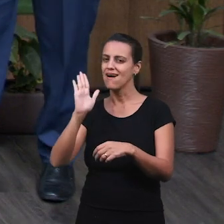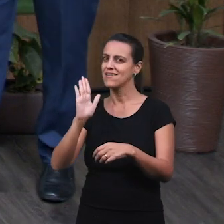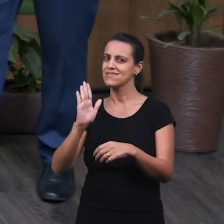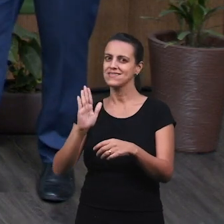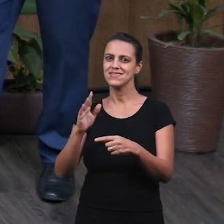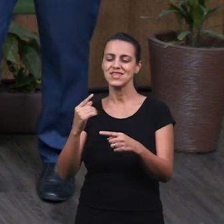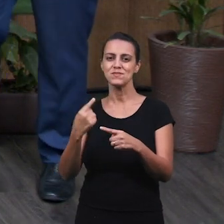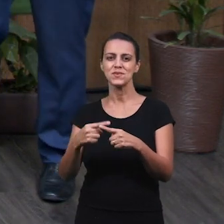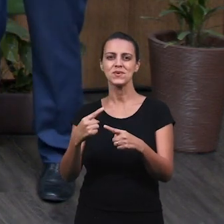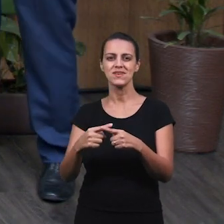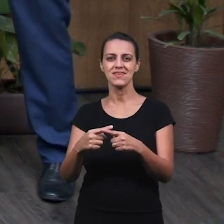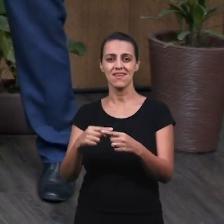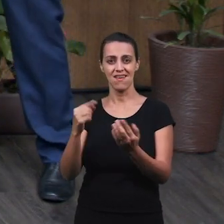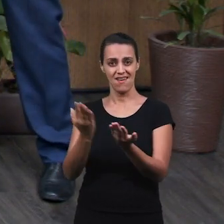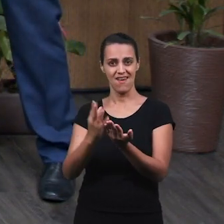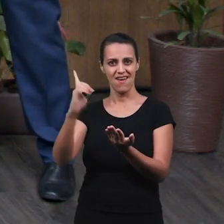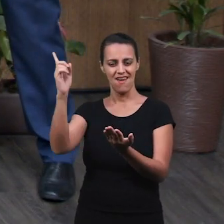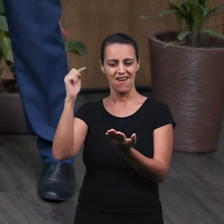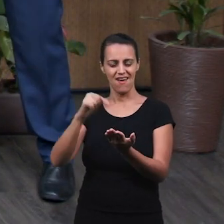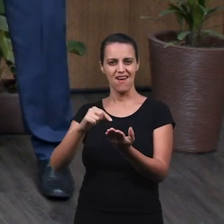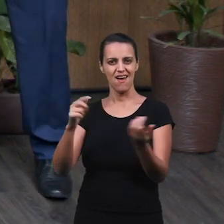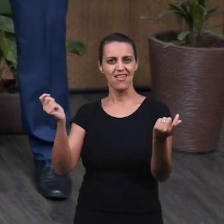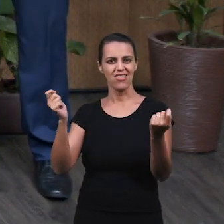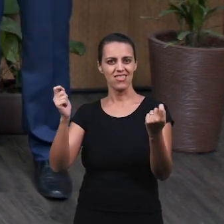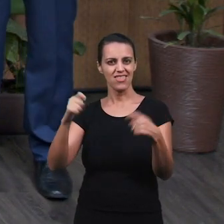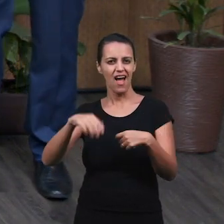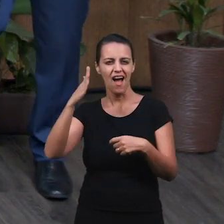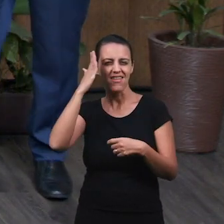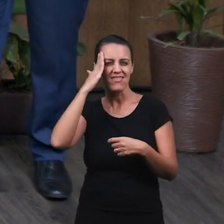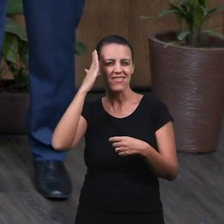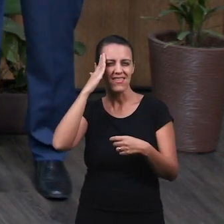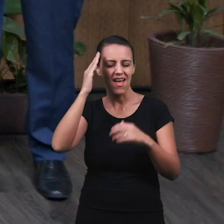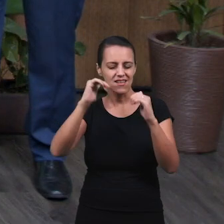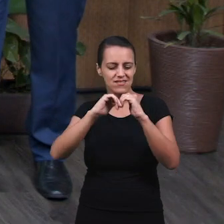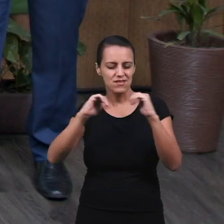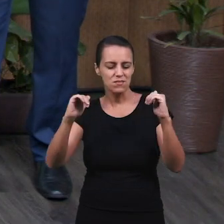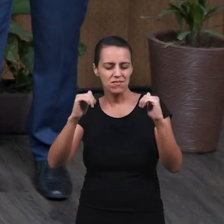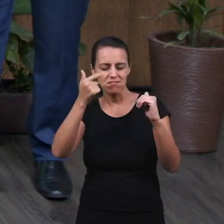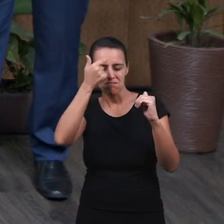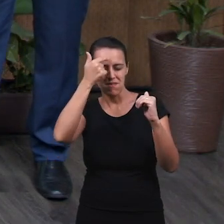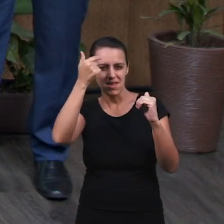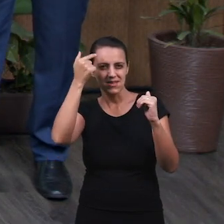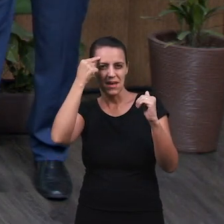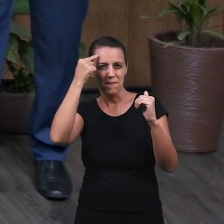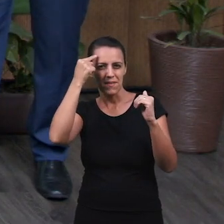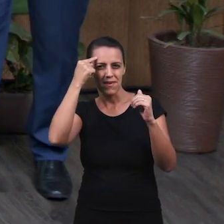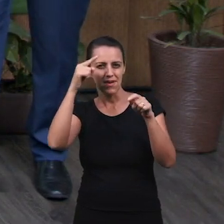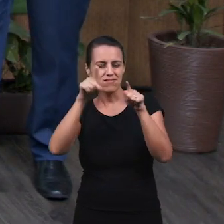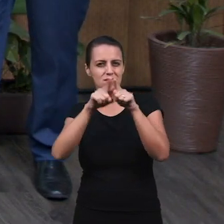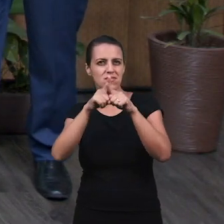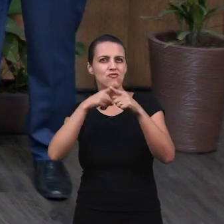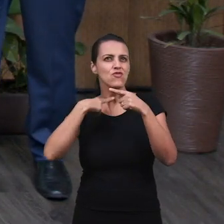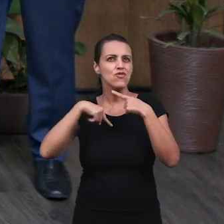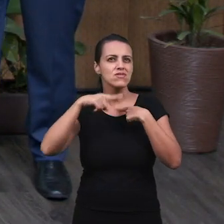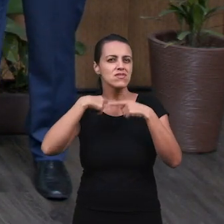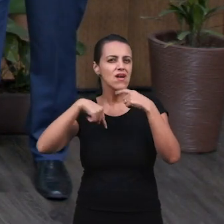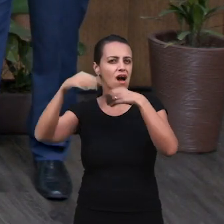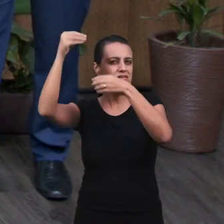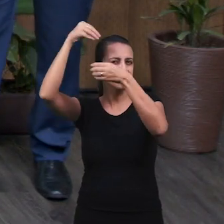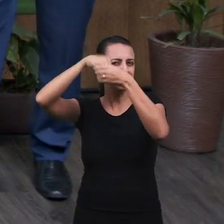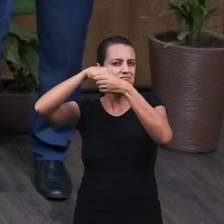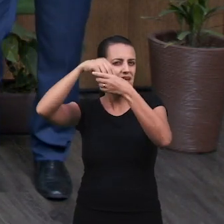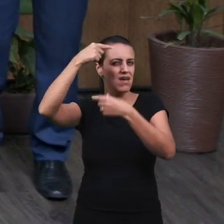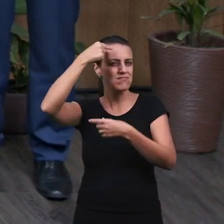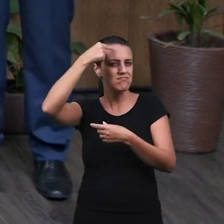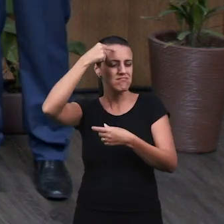elle peut discerner les pensées et intentions de notre cœur. La Bible